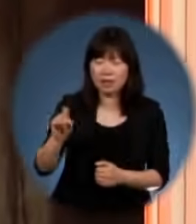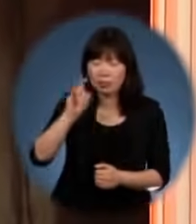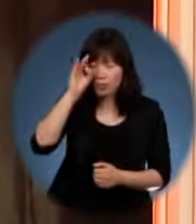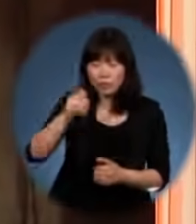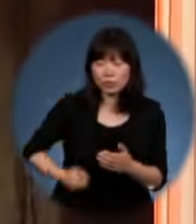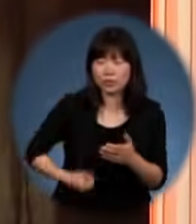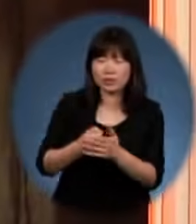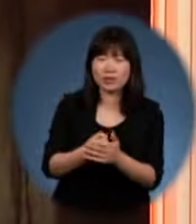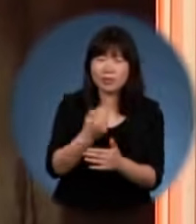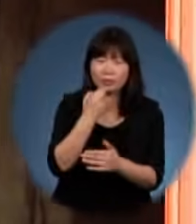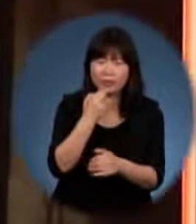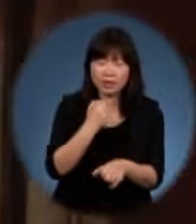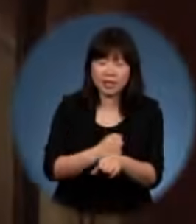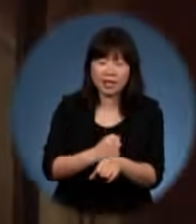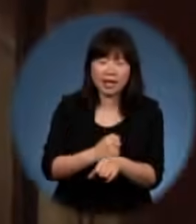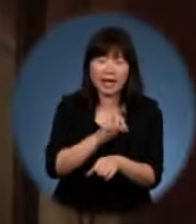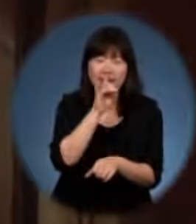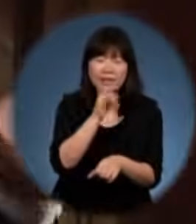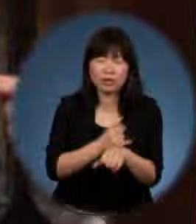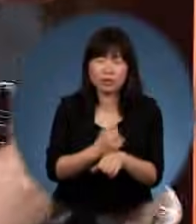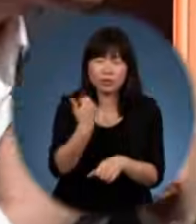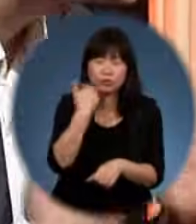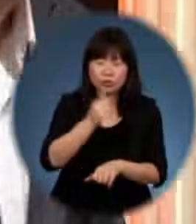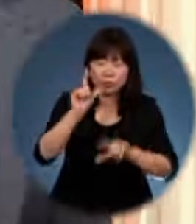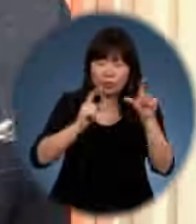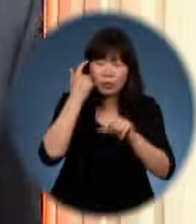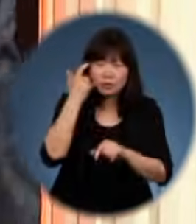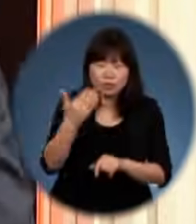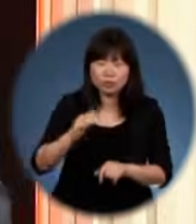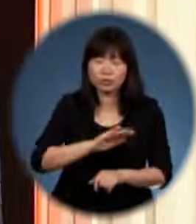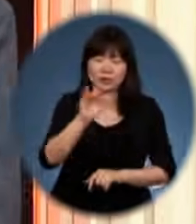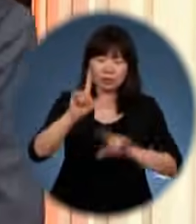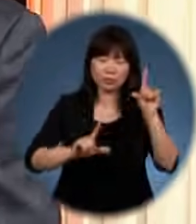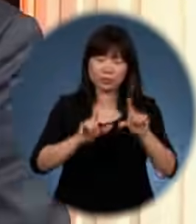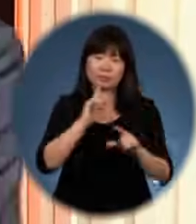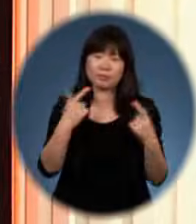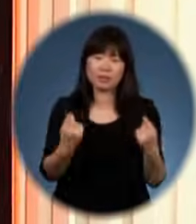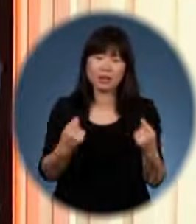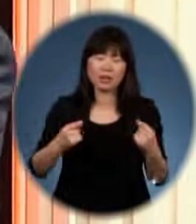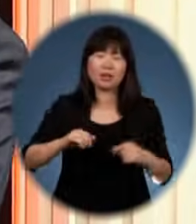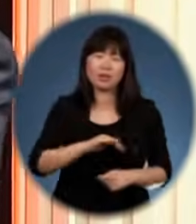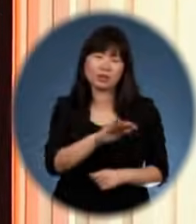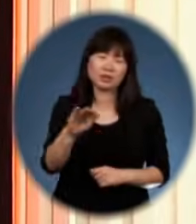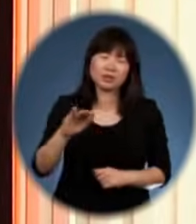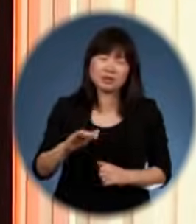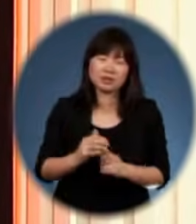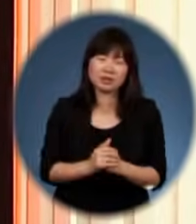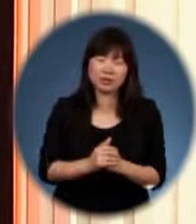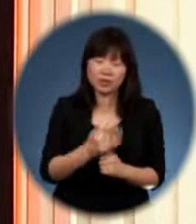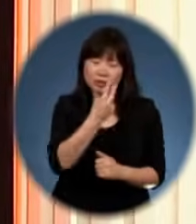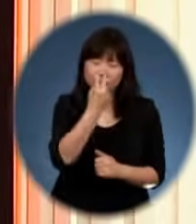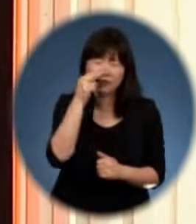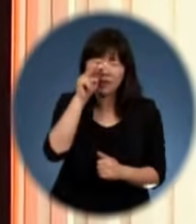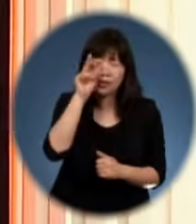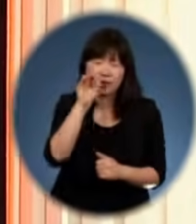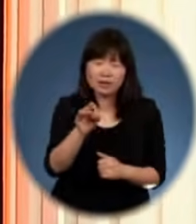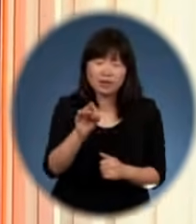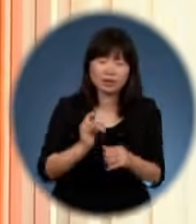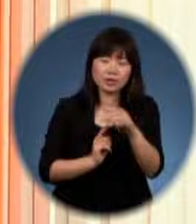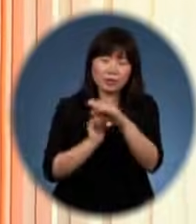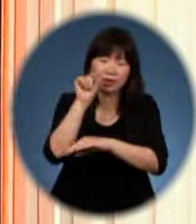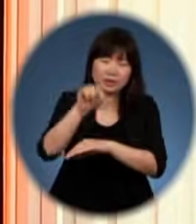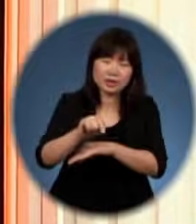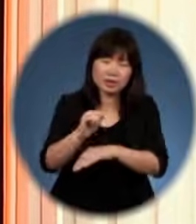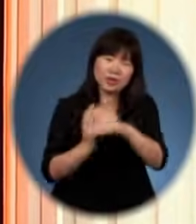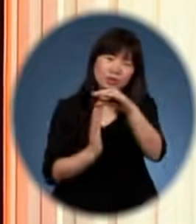용기 없이 켜고 다시 돌아와서 이게 안 된다고 이게 누구 모습을 우리 모습 이라는 겁니다 그래서 우리는 눈에 보이는 것을 넘어서는 그